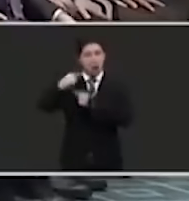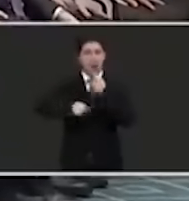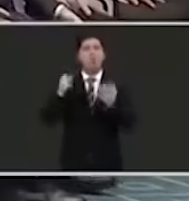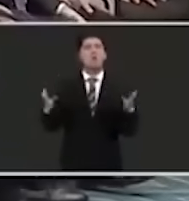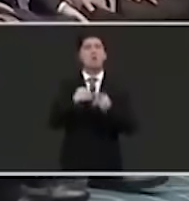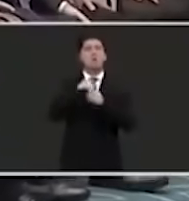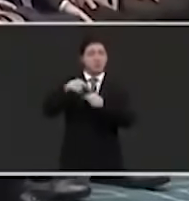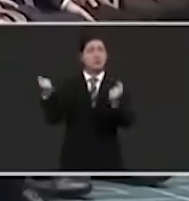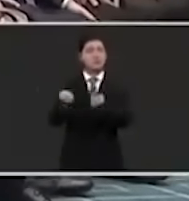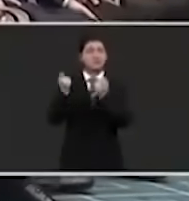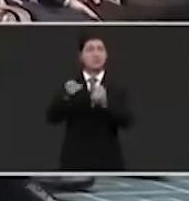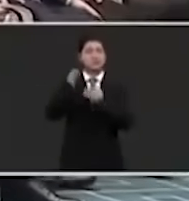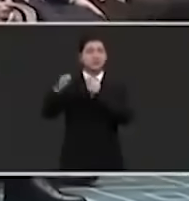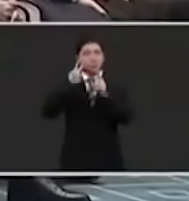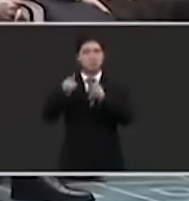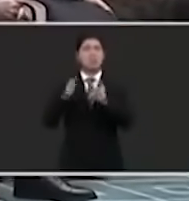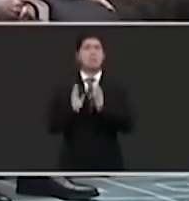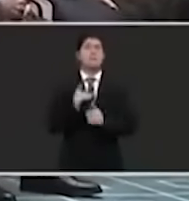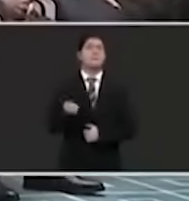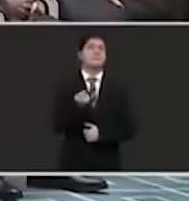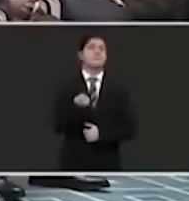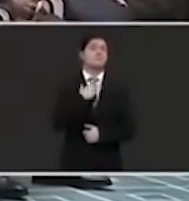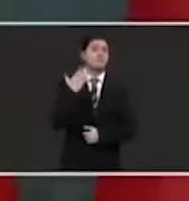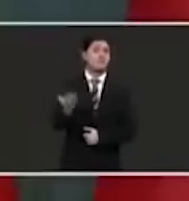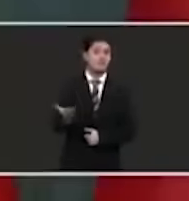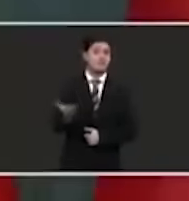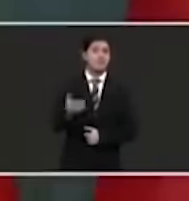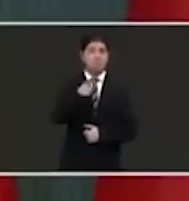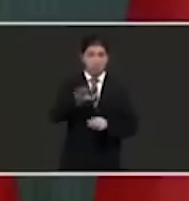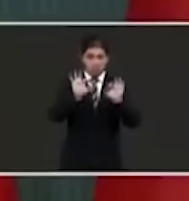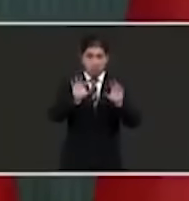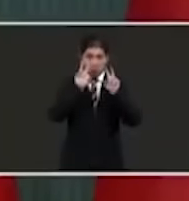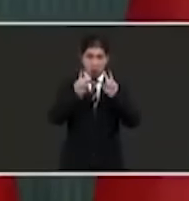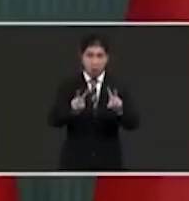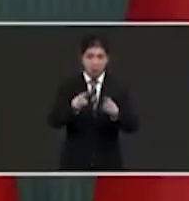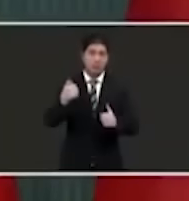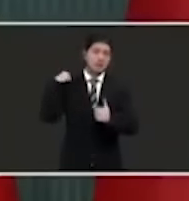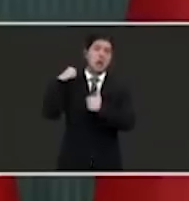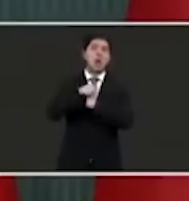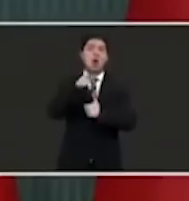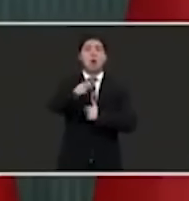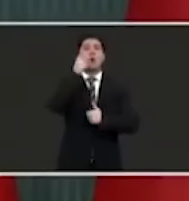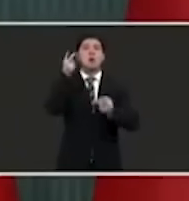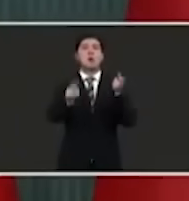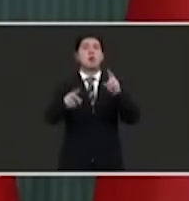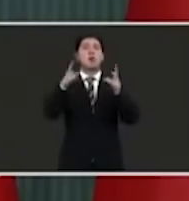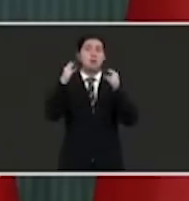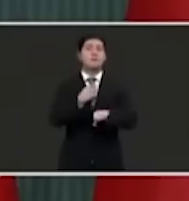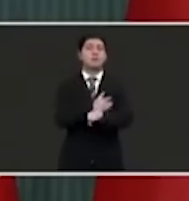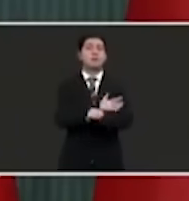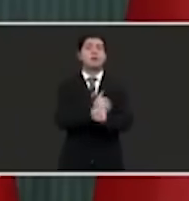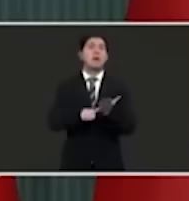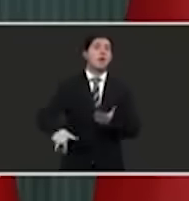kurtarma çalışmalarımız devam ediyor. Bu vesileyle bir kez daha hayatını kaybeden